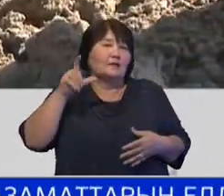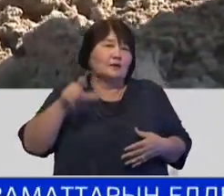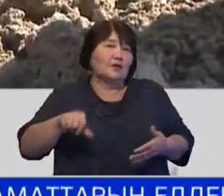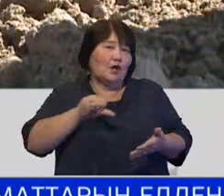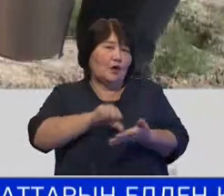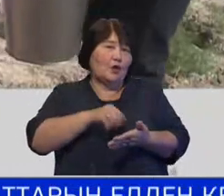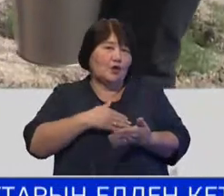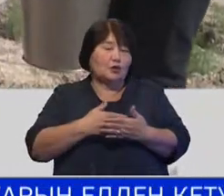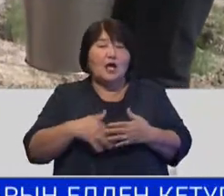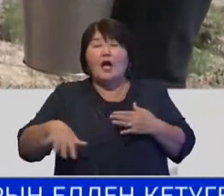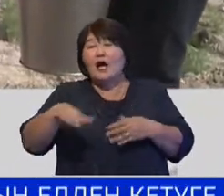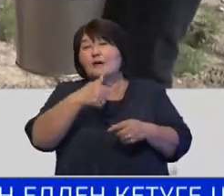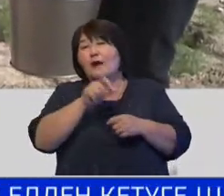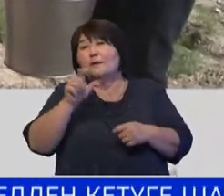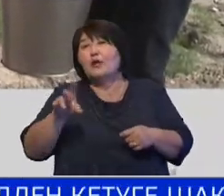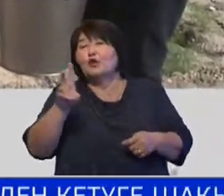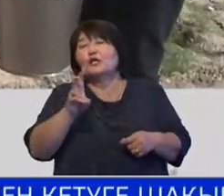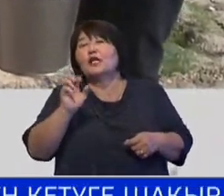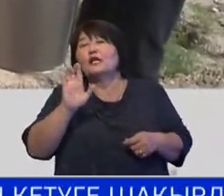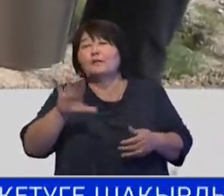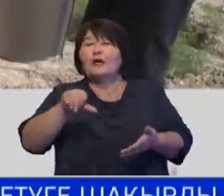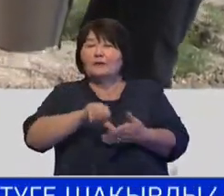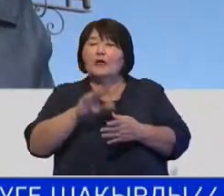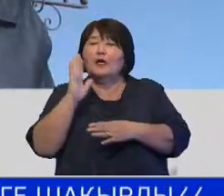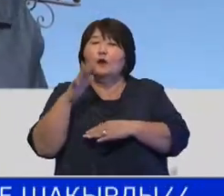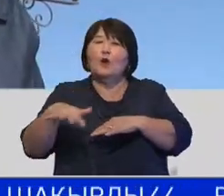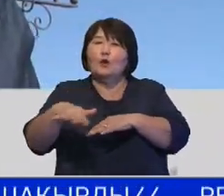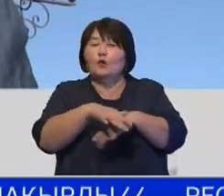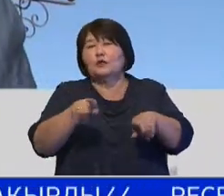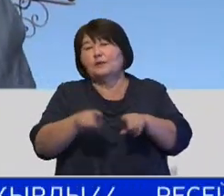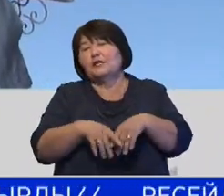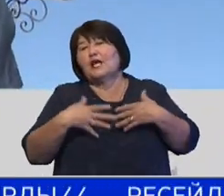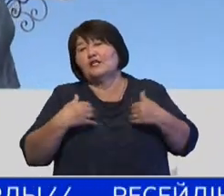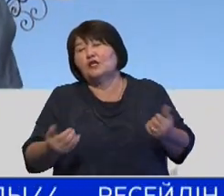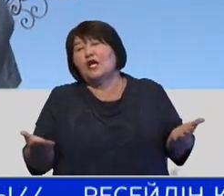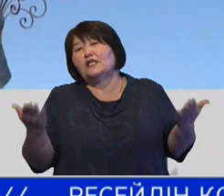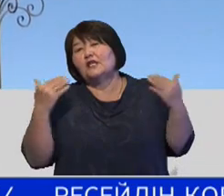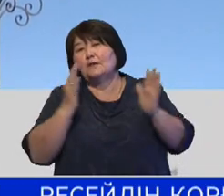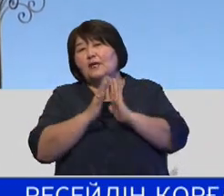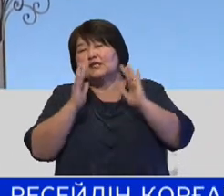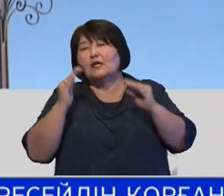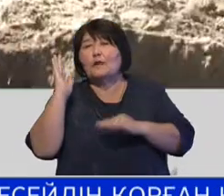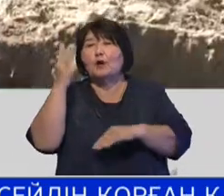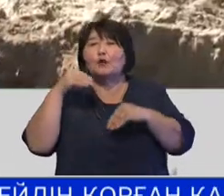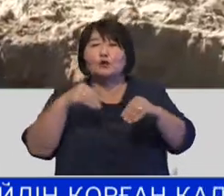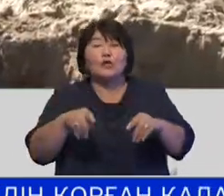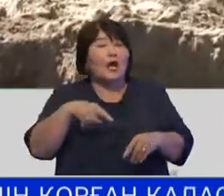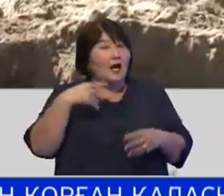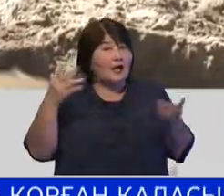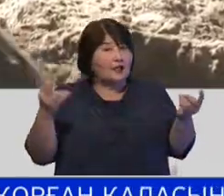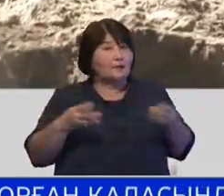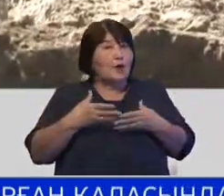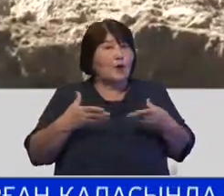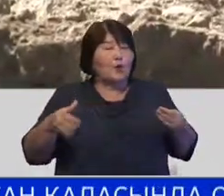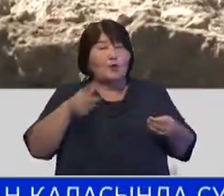14 мыңнан аса адам үлес қосты. Аймақ басшысы Нұрлыбек Нәлібаевты көпшілікпен бірге денсаулық және демалыс саябағына көшет отырғызды. Айта кетейік,